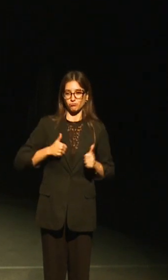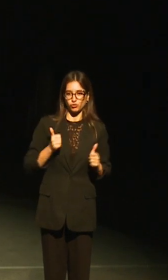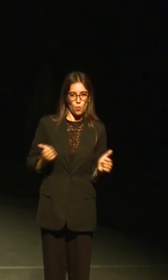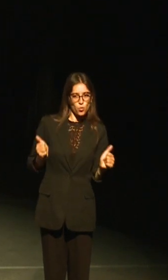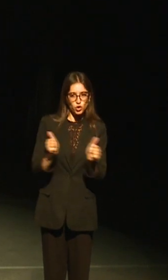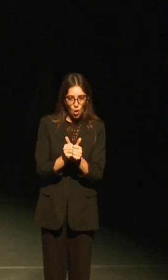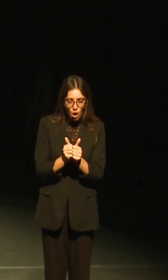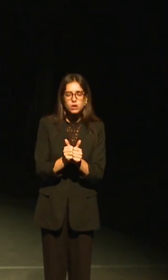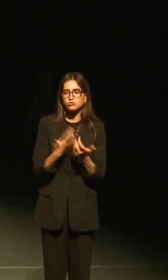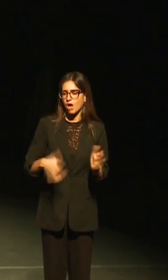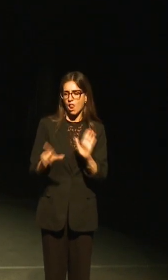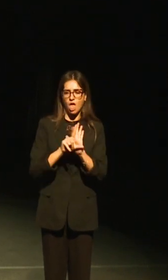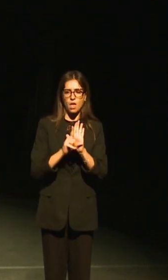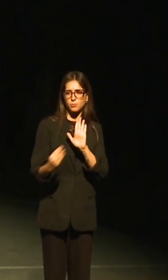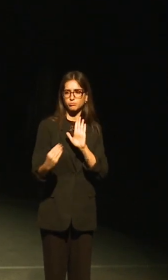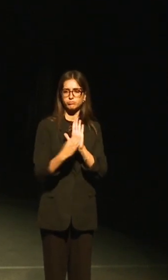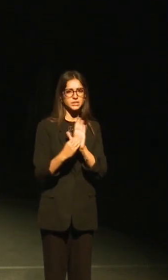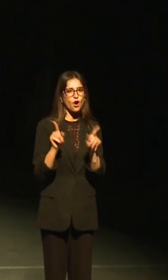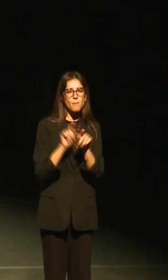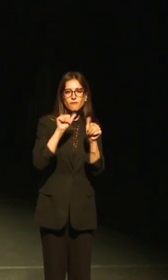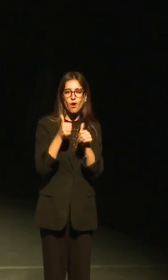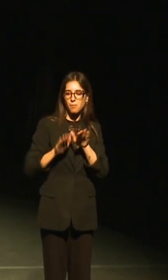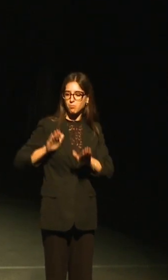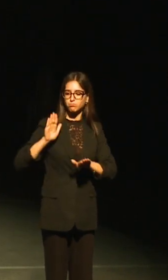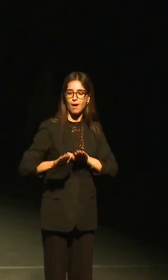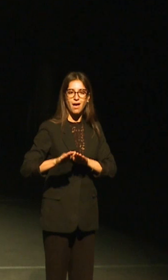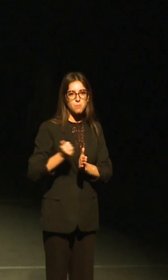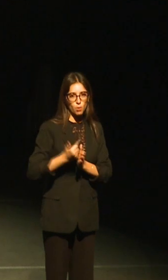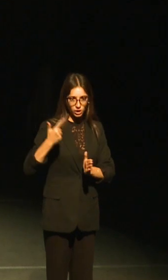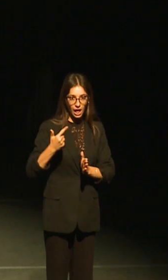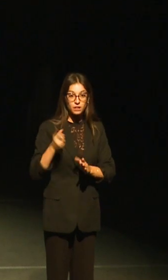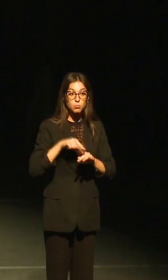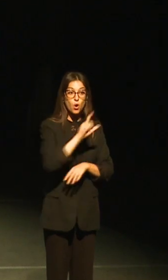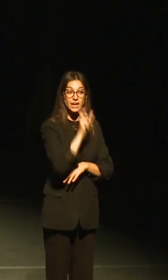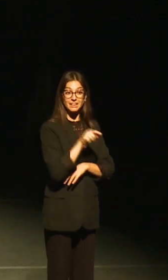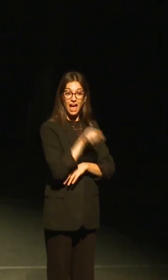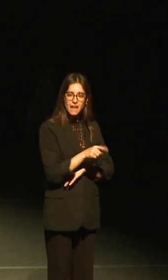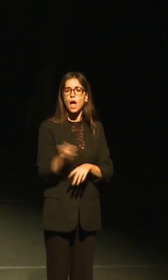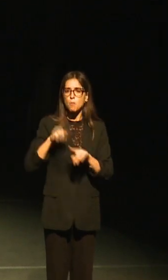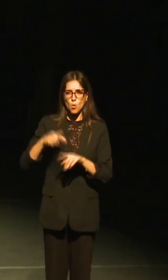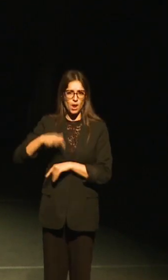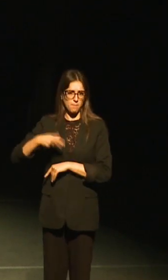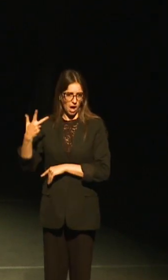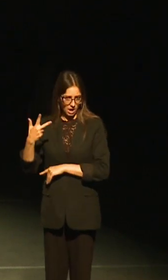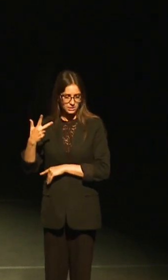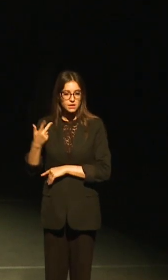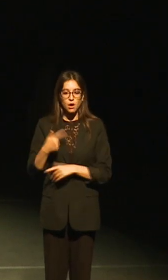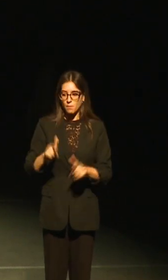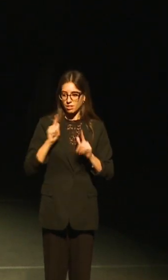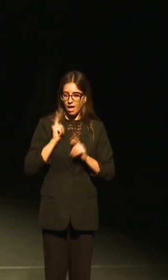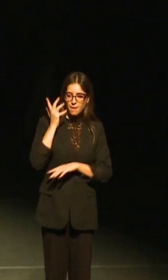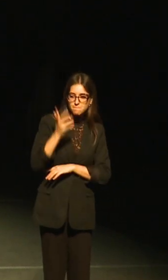passo importante anche per parks Non solo per il paese e fu una grande soddisfazione per